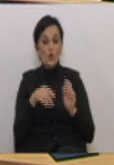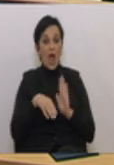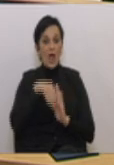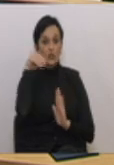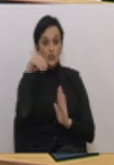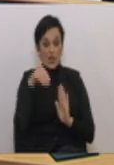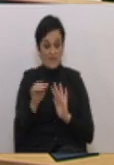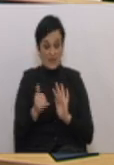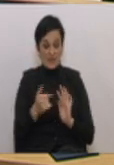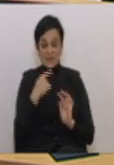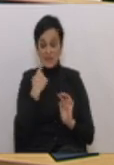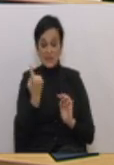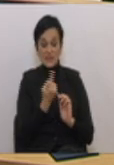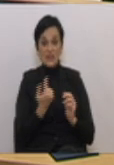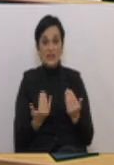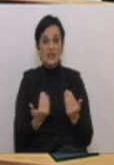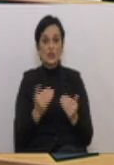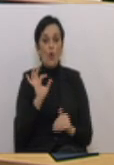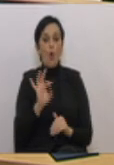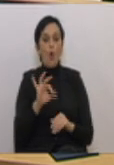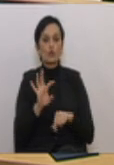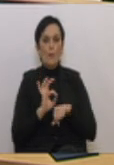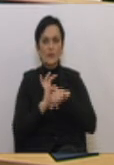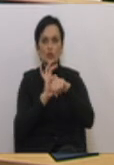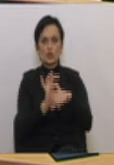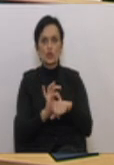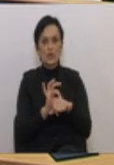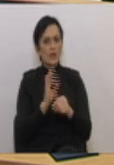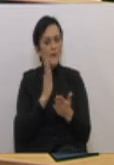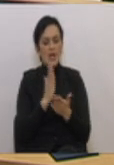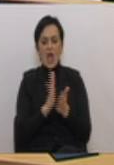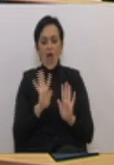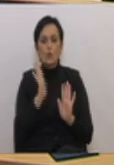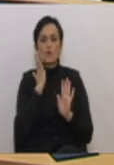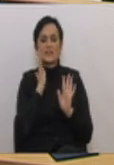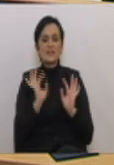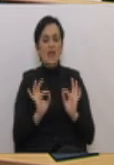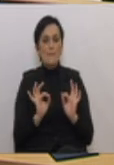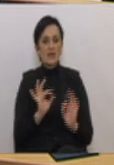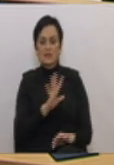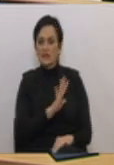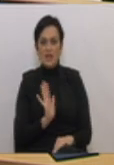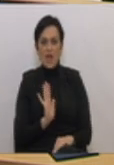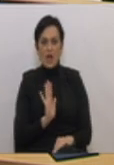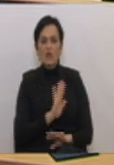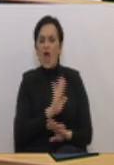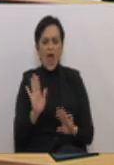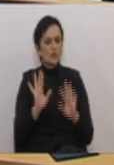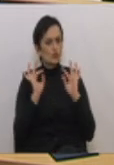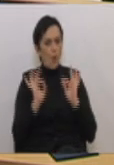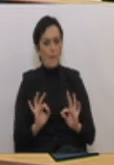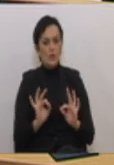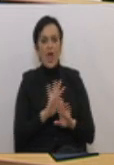რომელიც მიმდინარე წლის ოქტომბერში ჩატარდა არ იყო არც სამართლიანი არც ობიექტური და